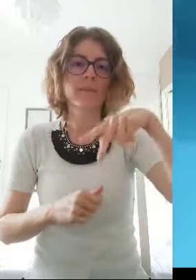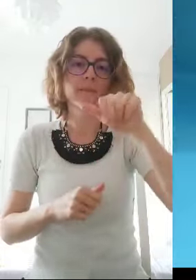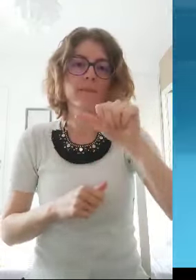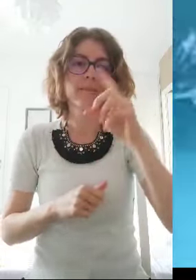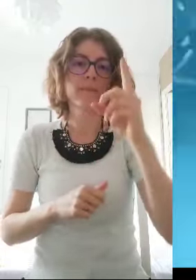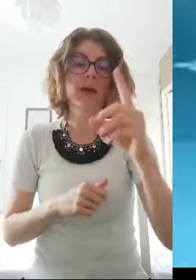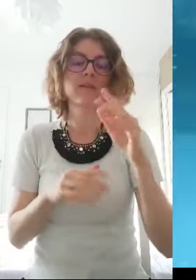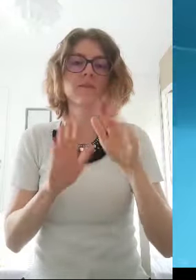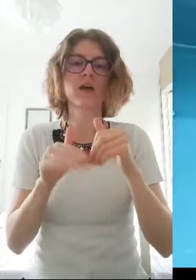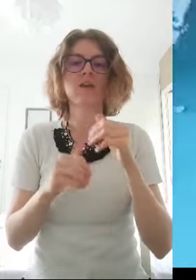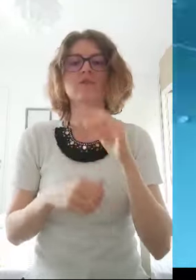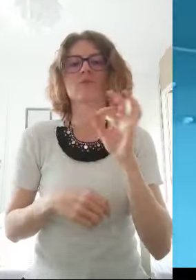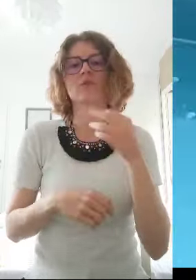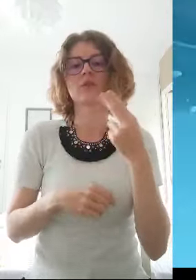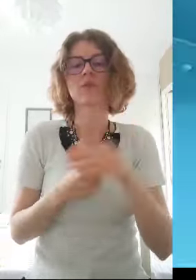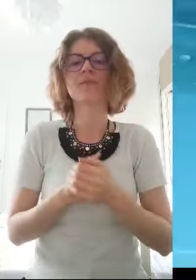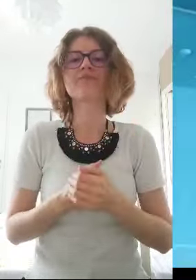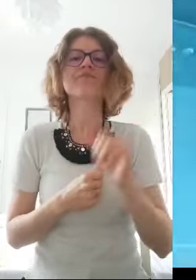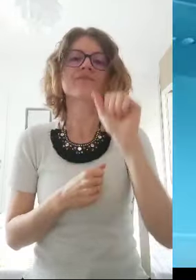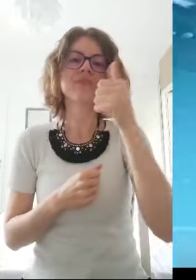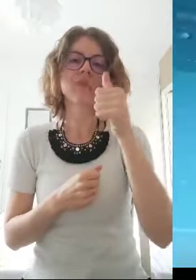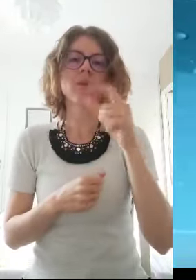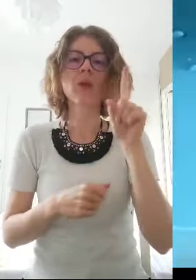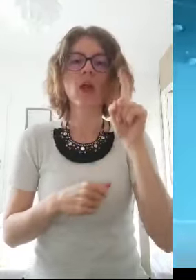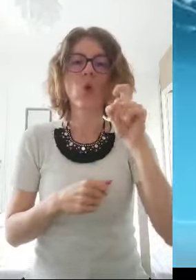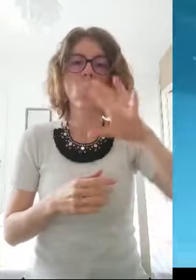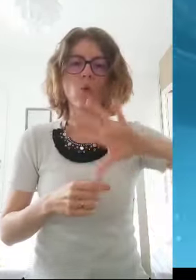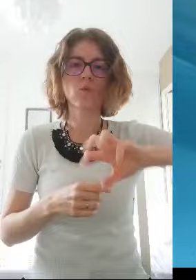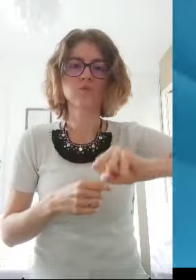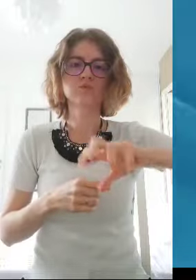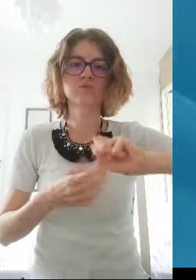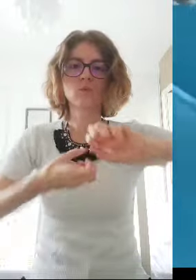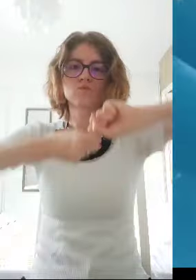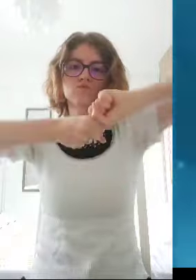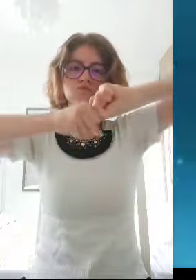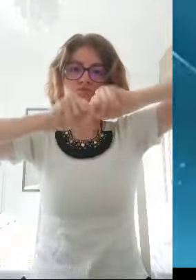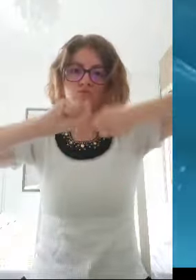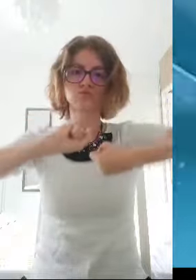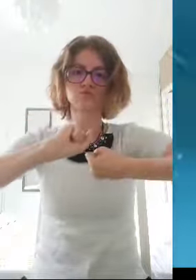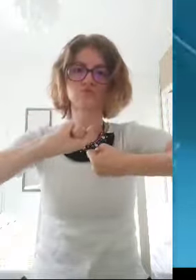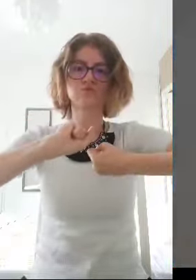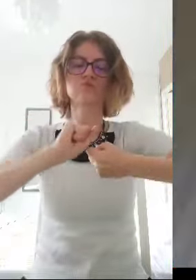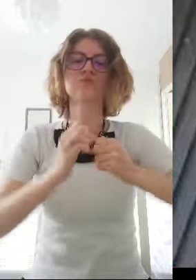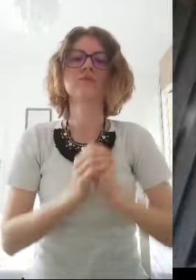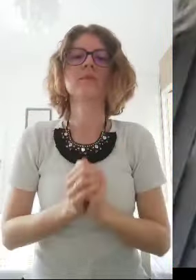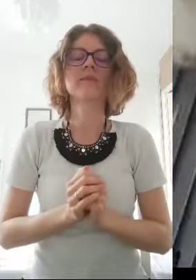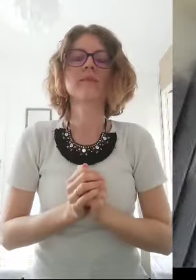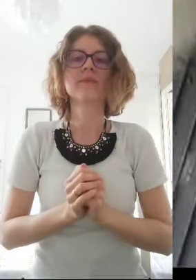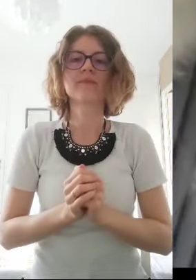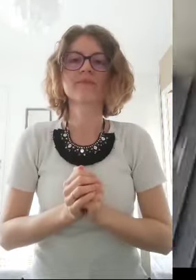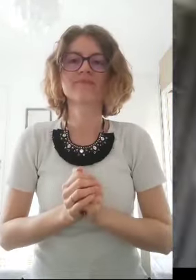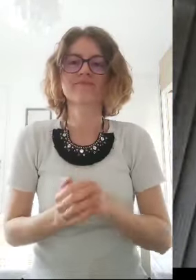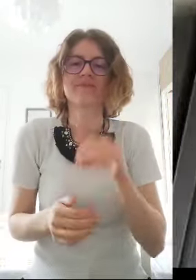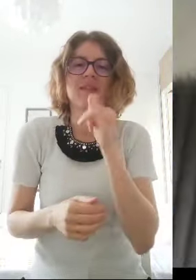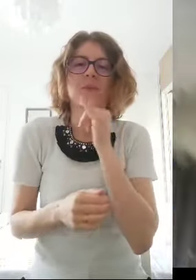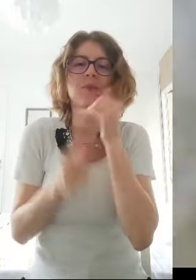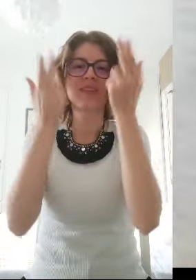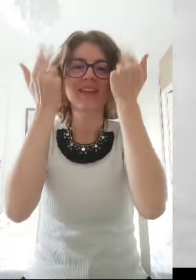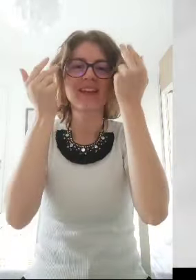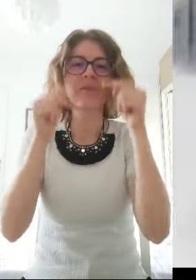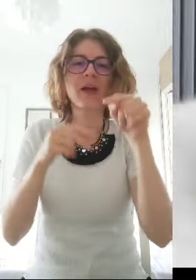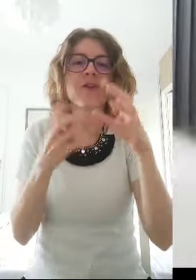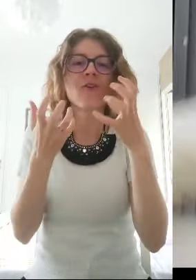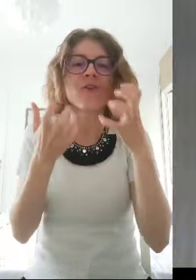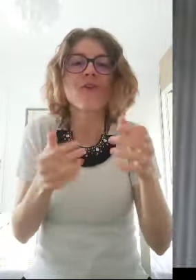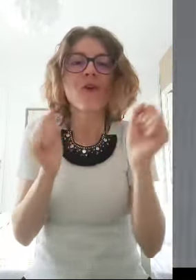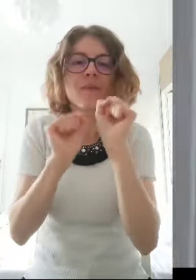D'abord, vous mouillez votre pad et vous l'essorez bien, bien, bien, bien, bien. On a un petit lapin qui